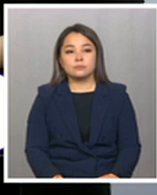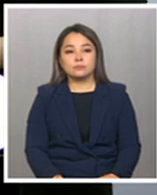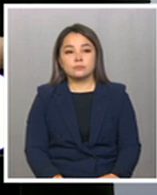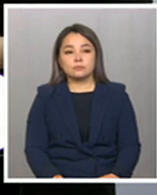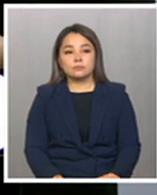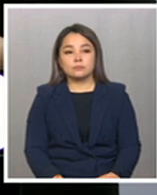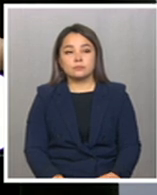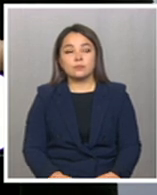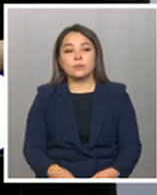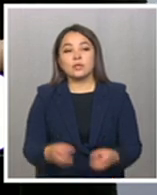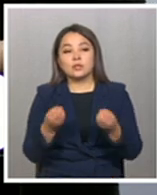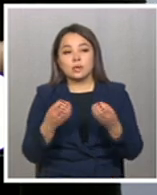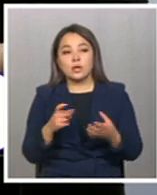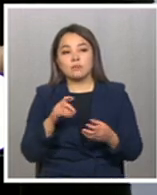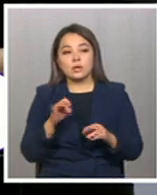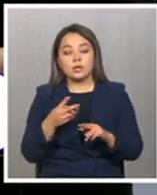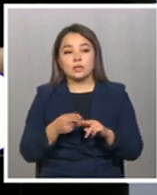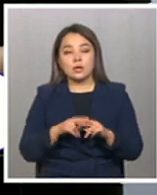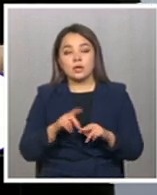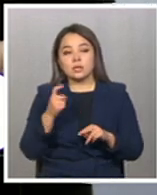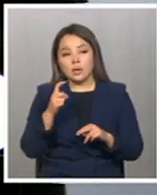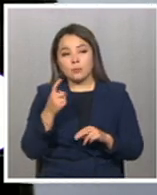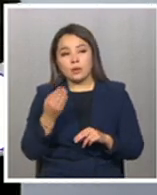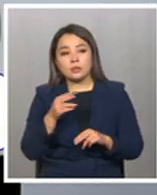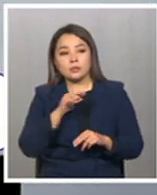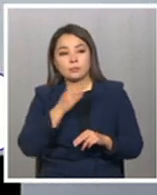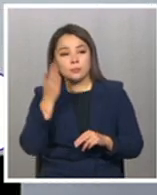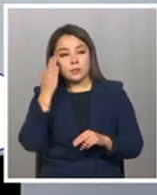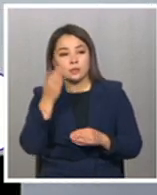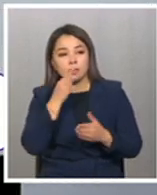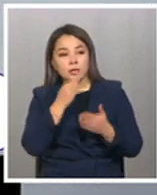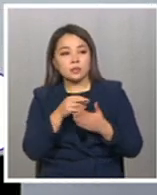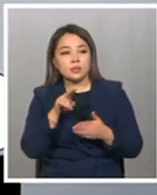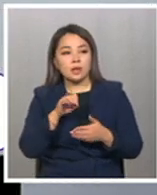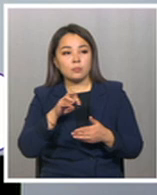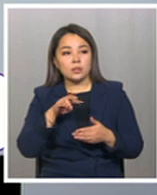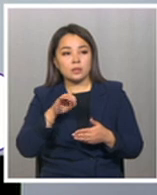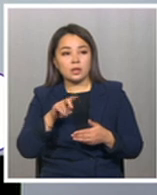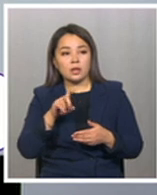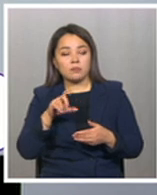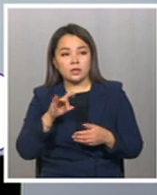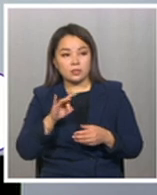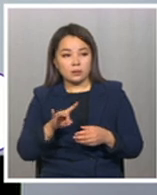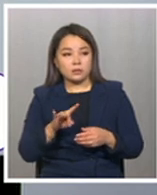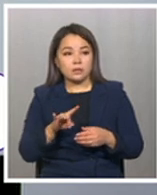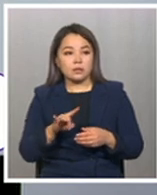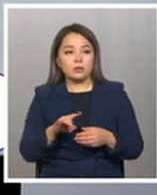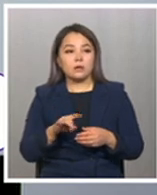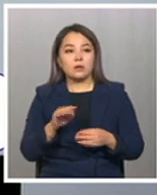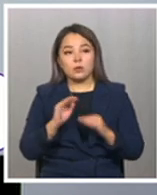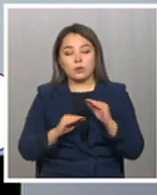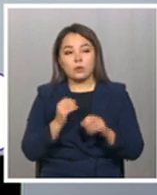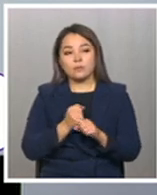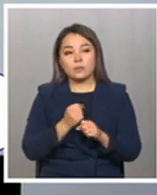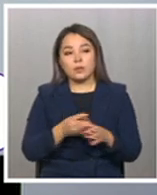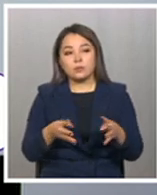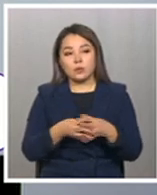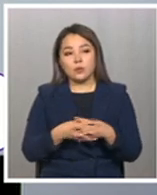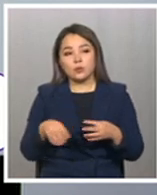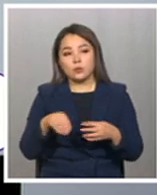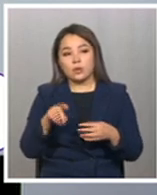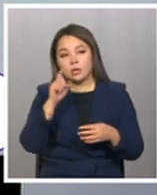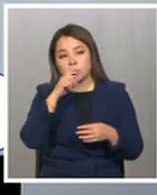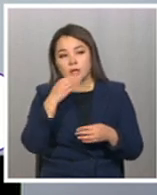Жай эфирлердің келесі химиялық қасиеті ол диметил эфирі концентрлі тұз